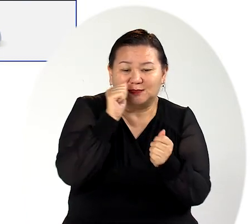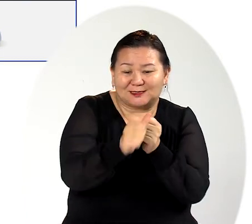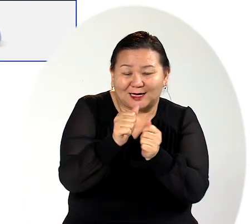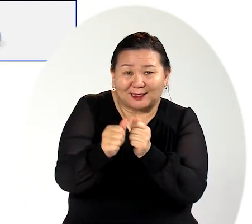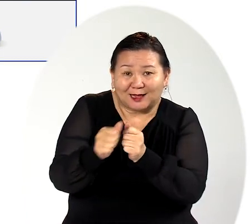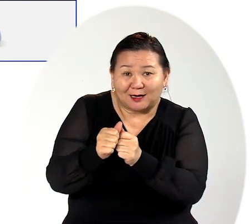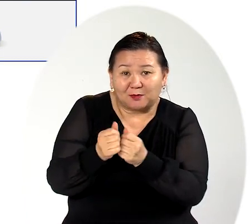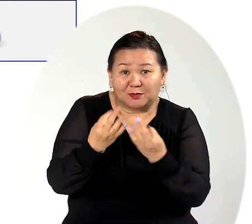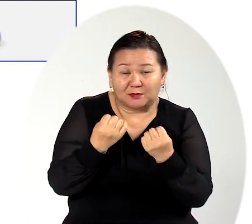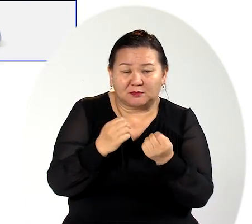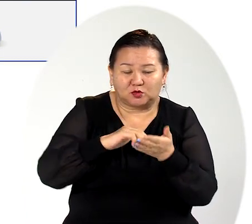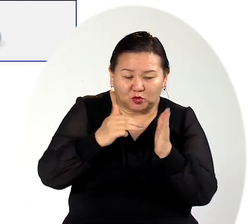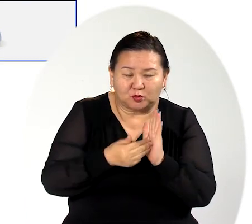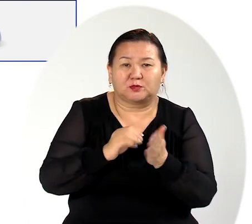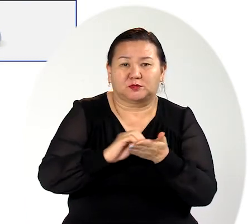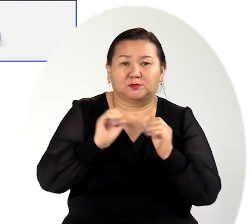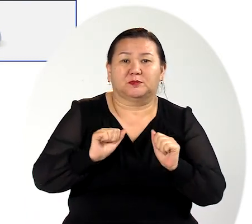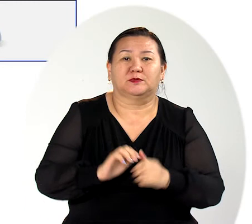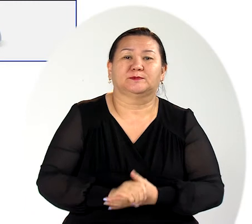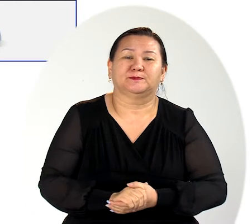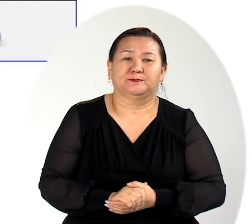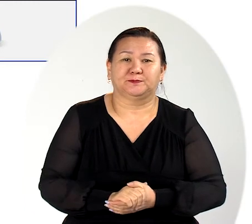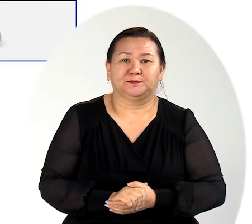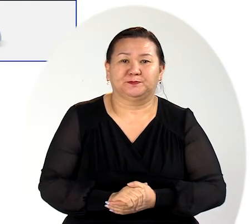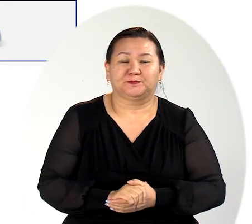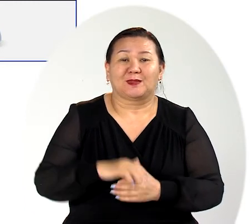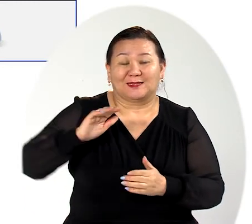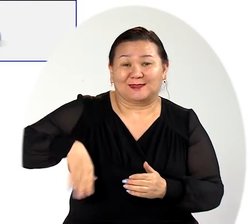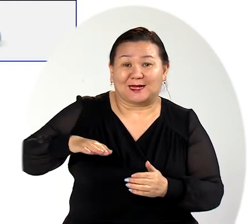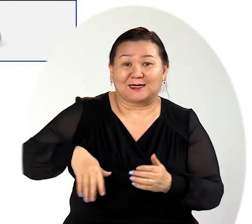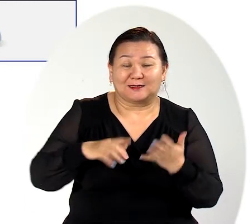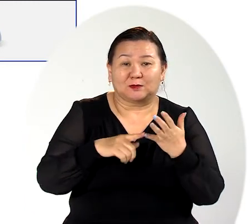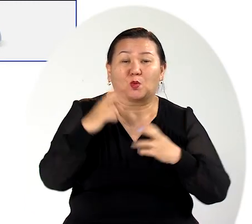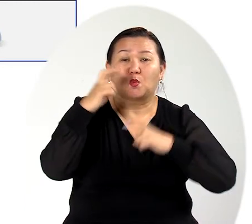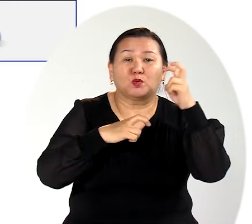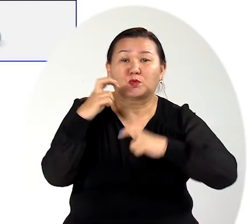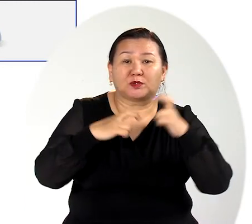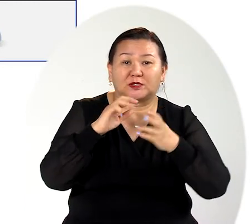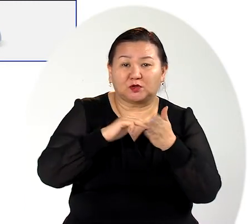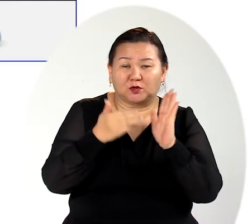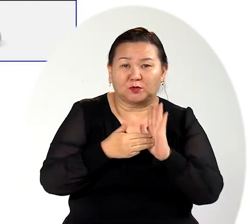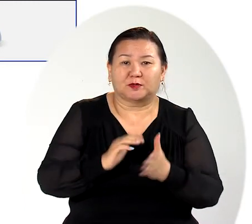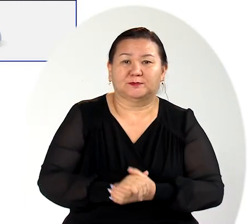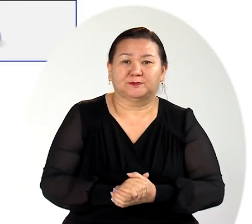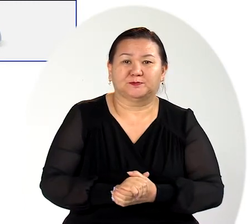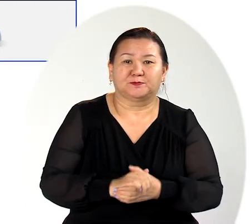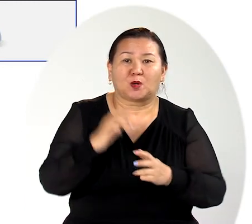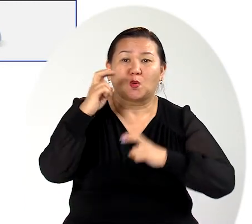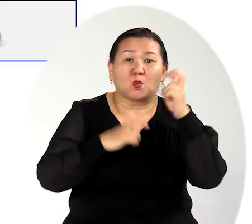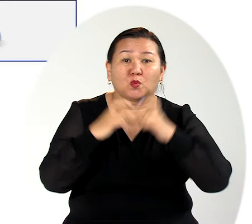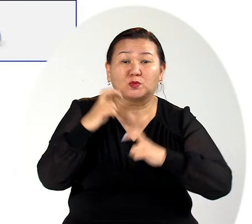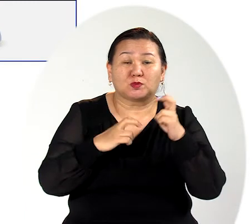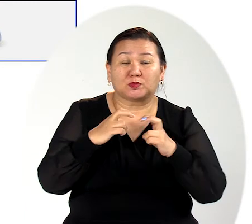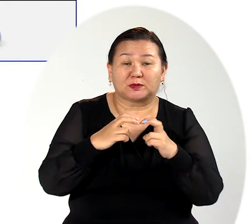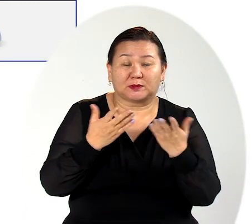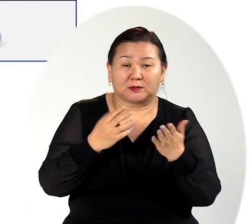зардал гарахгүй гэдгийг төлөвлөж явдаг байна. За дараагийн хэсэг бол үйлдвэрлэлийн төлөвлөгөө гэж байна. За үйлдвэрлэл